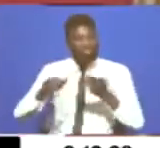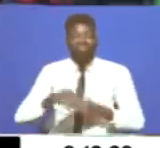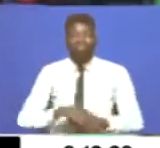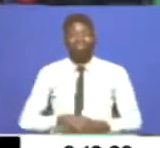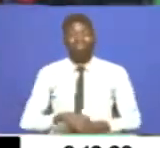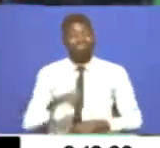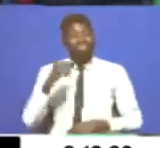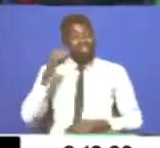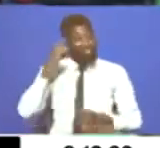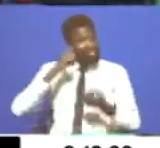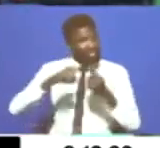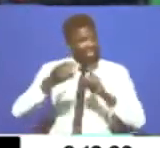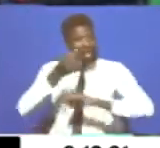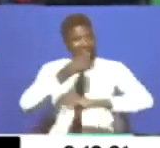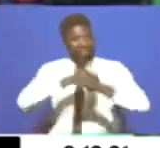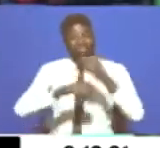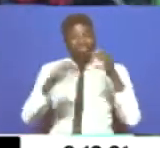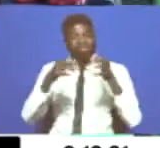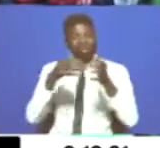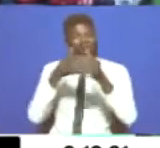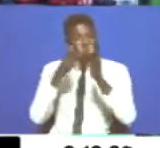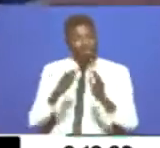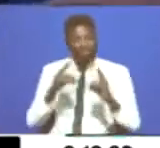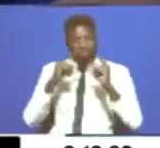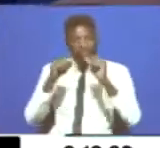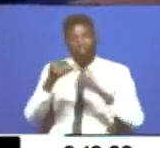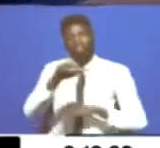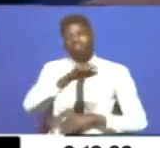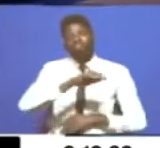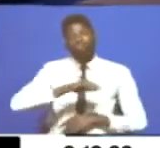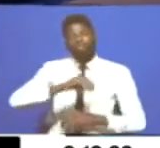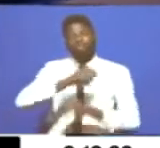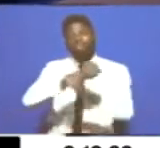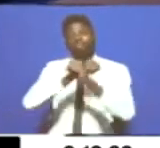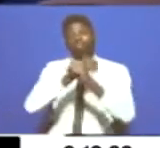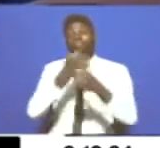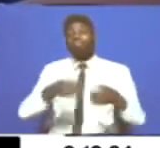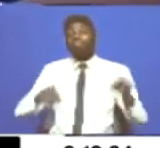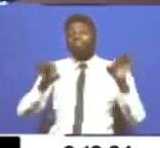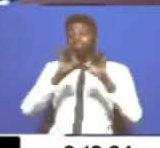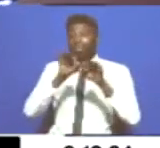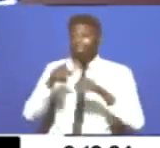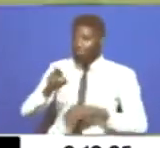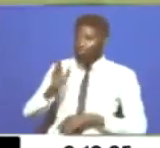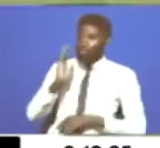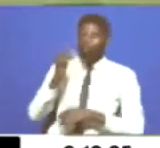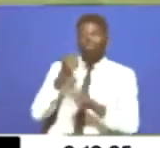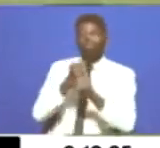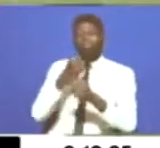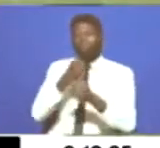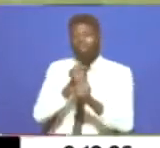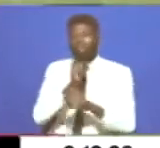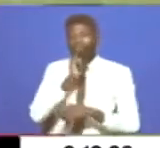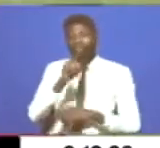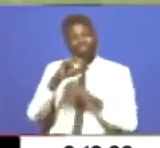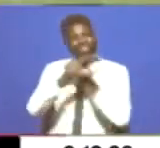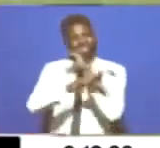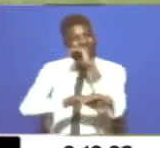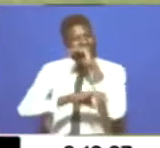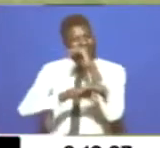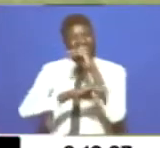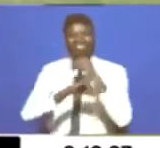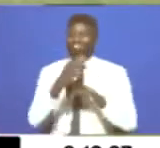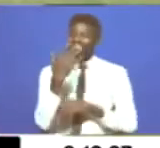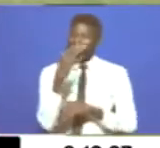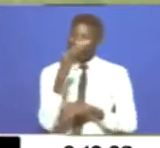leader noted that the environment protection is key and the political outfit will work to ensure the greening of the country. Maneno ya mazingira ni ya